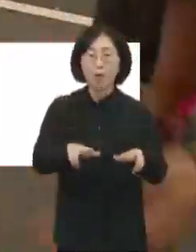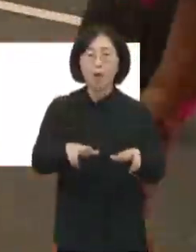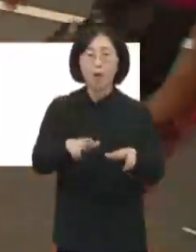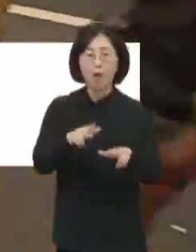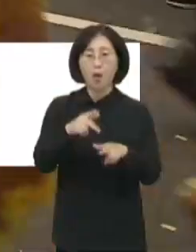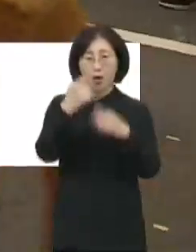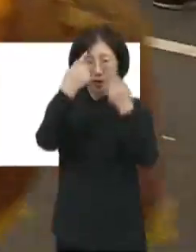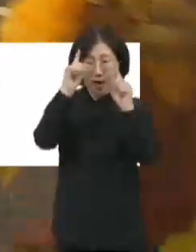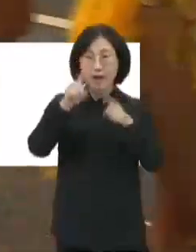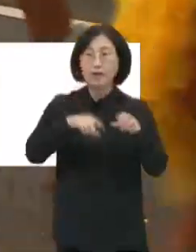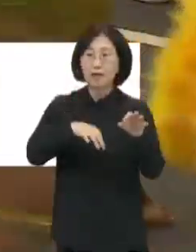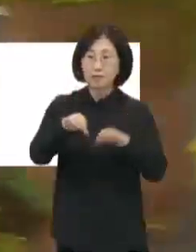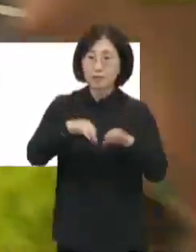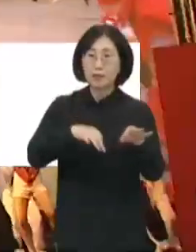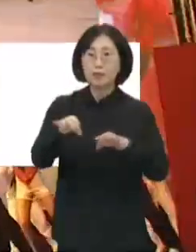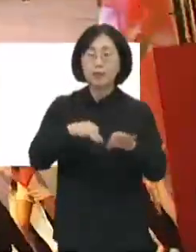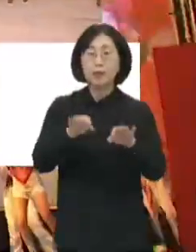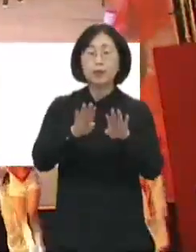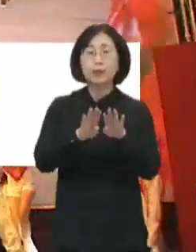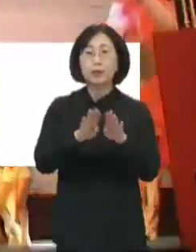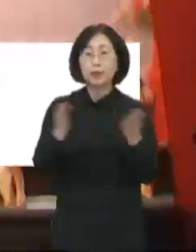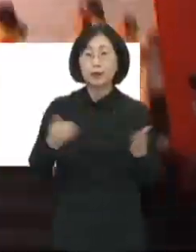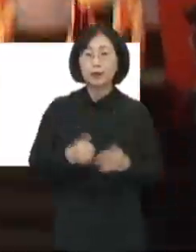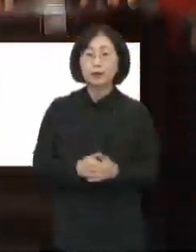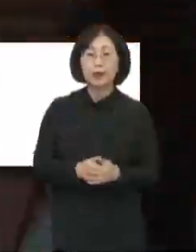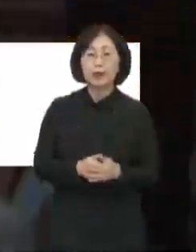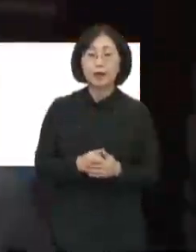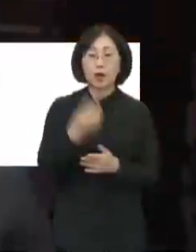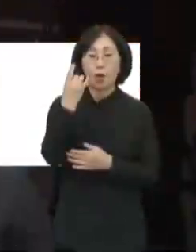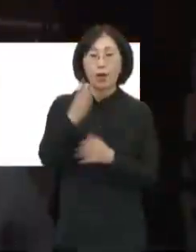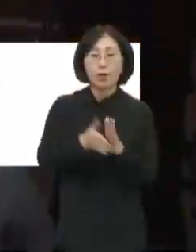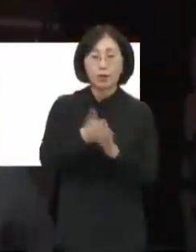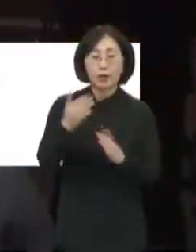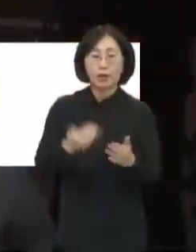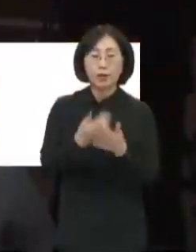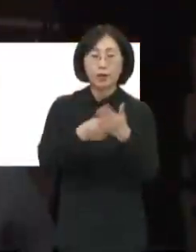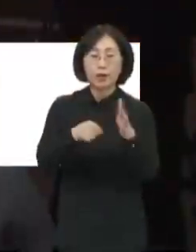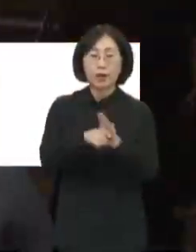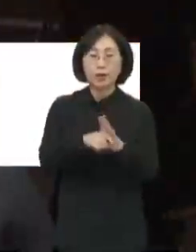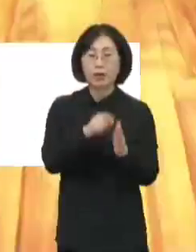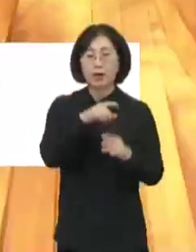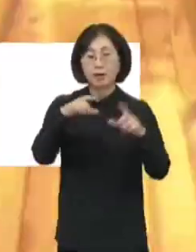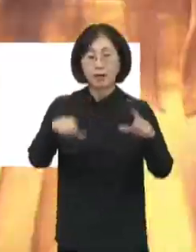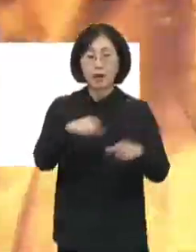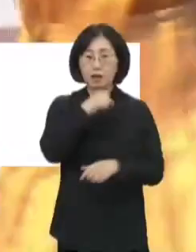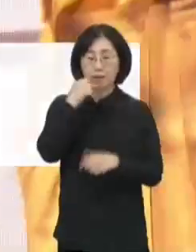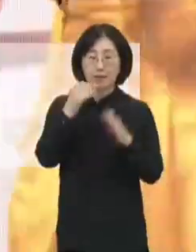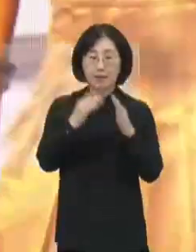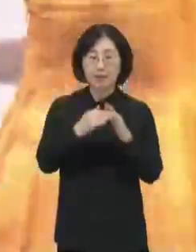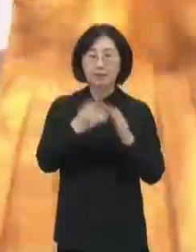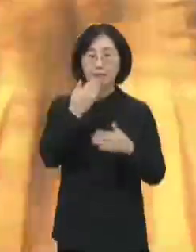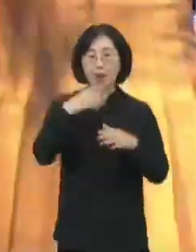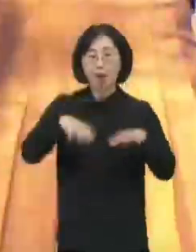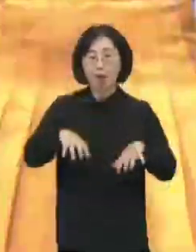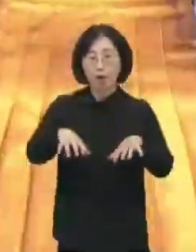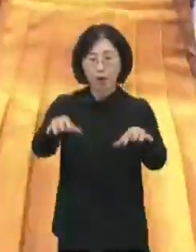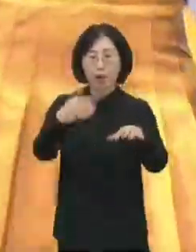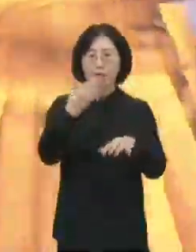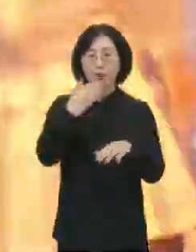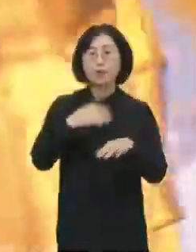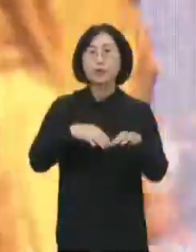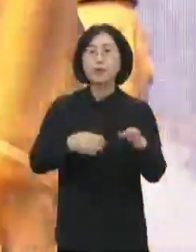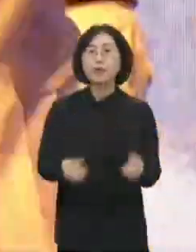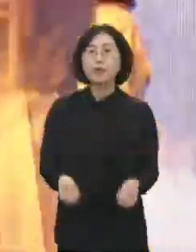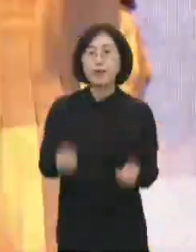대학생 플리마켓도 마련됩니다 이와 함께 원도심 활성화를 위해 지역 맛집으로 구성된 먹거리 존과 푸드페스타 등도